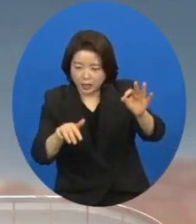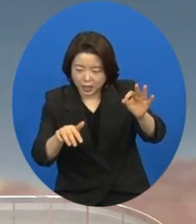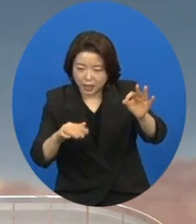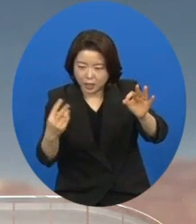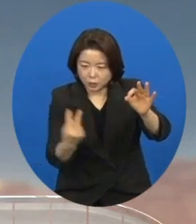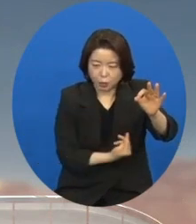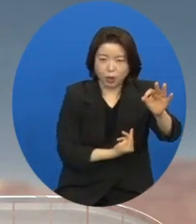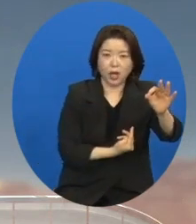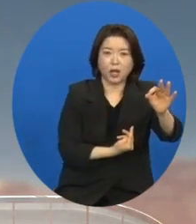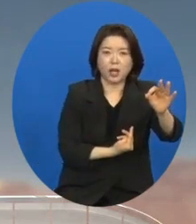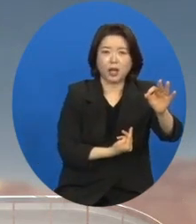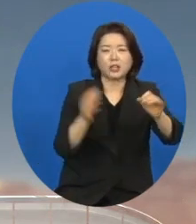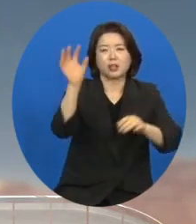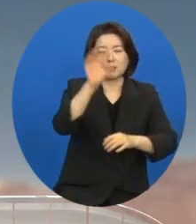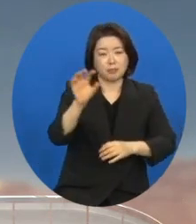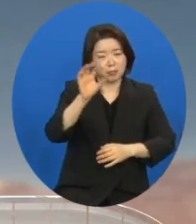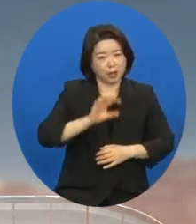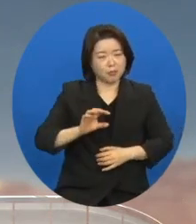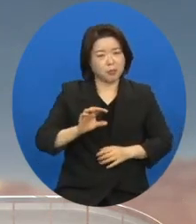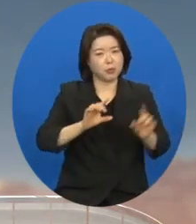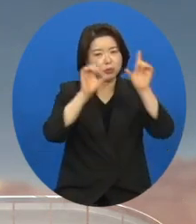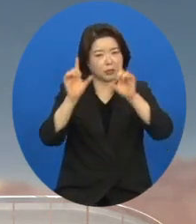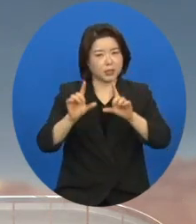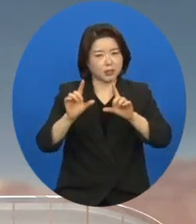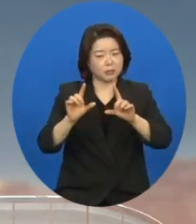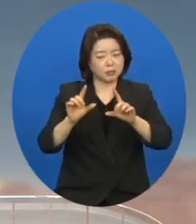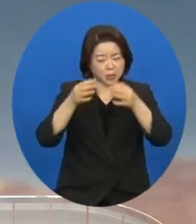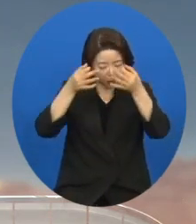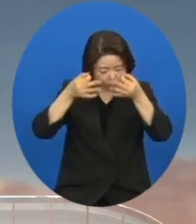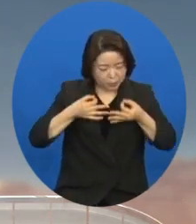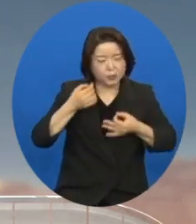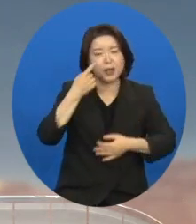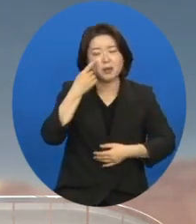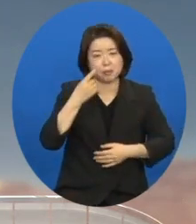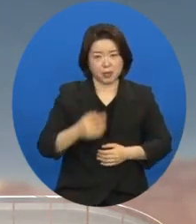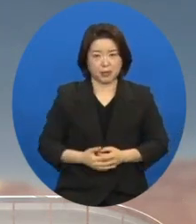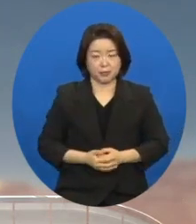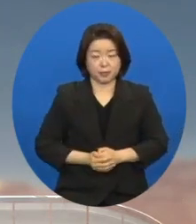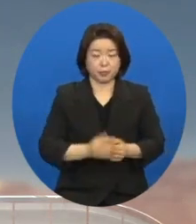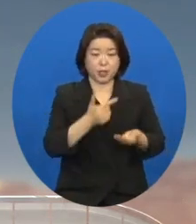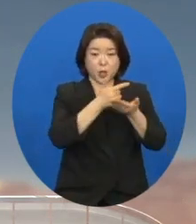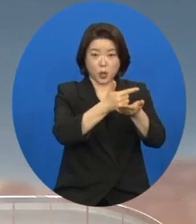여러분 돌아보셔야 합니다. 노아에게 하나님이 정말 말도 안 되는 얘기하시죠.